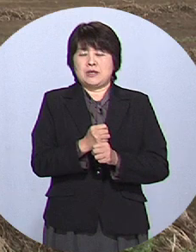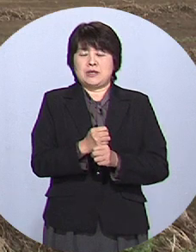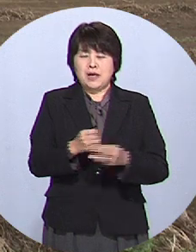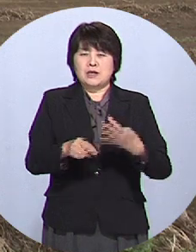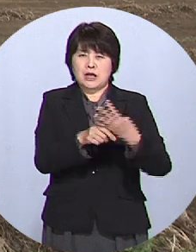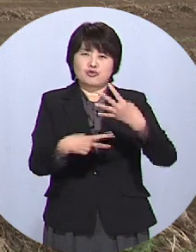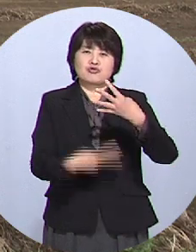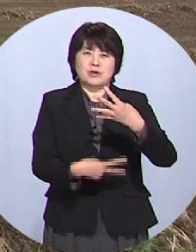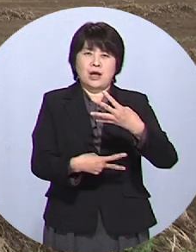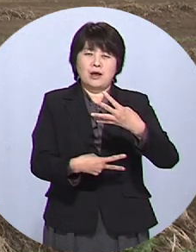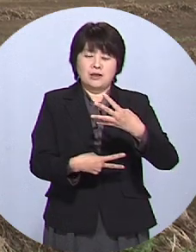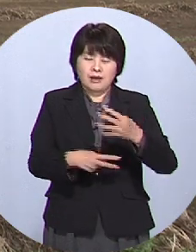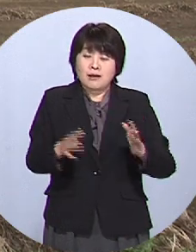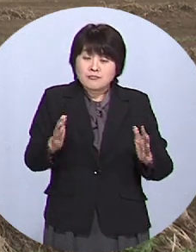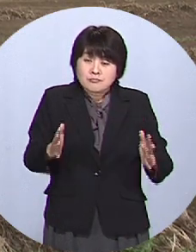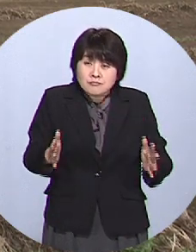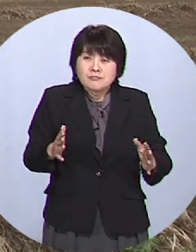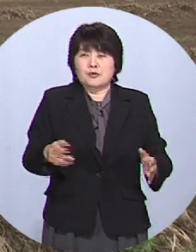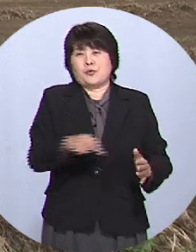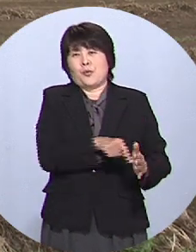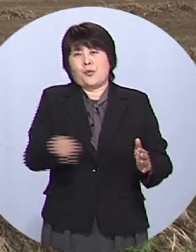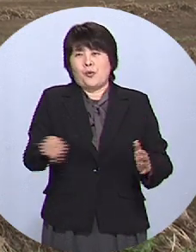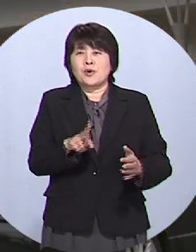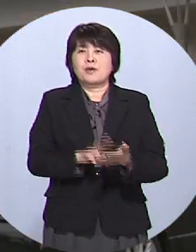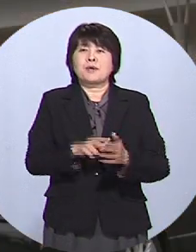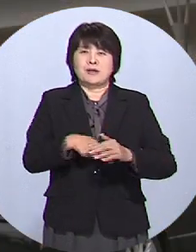2週間を絵本週間にしたそうなんです。